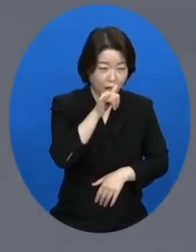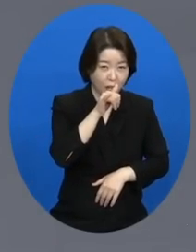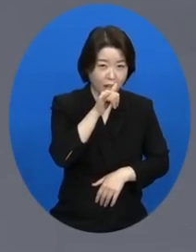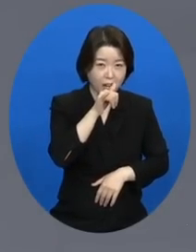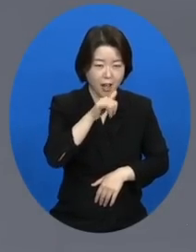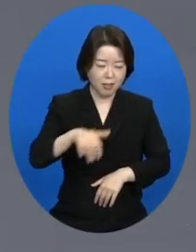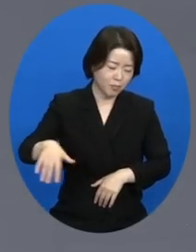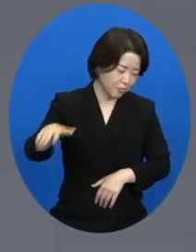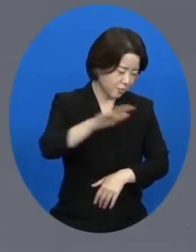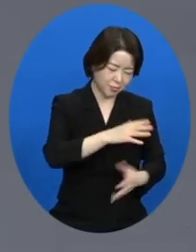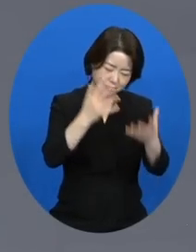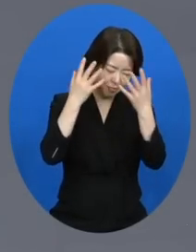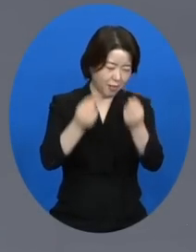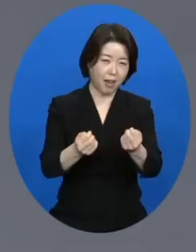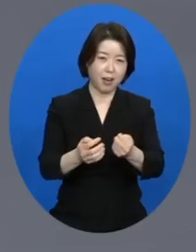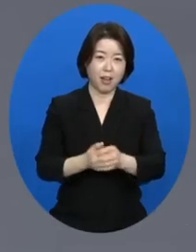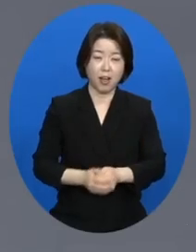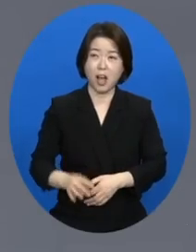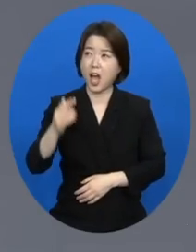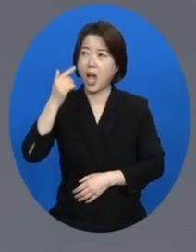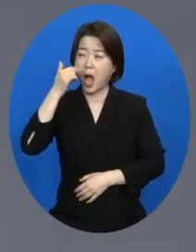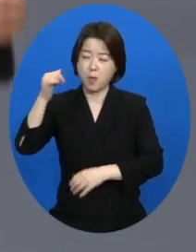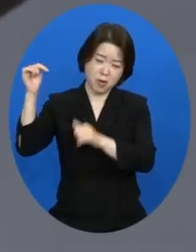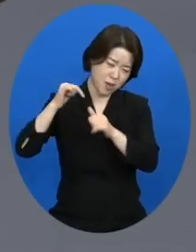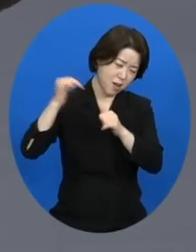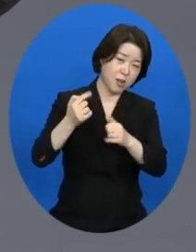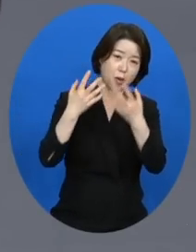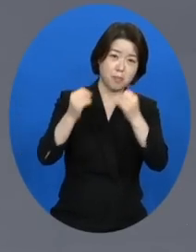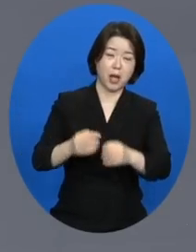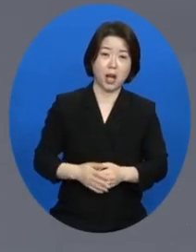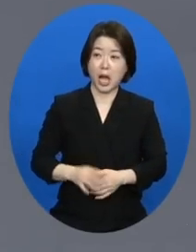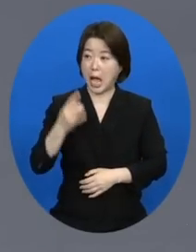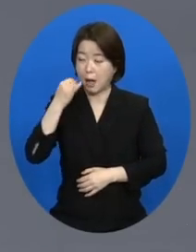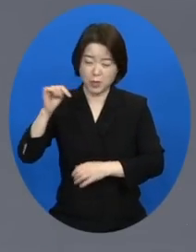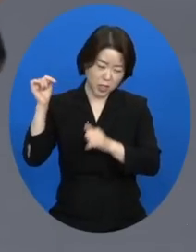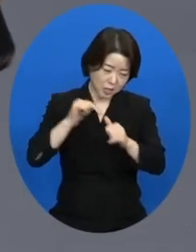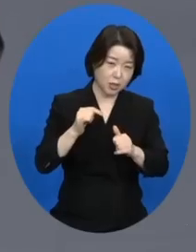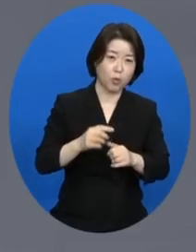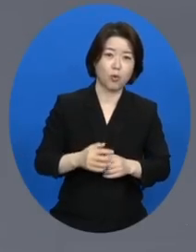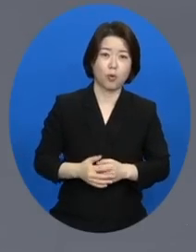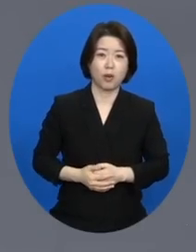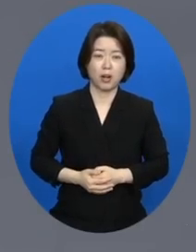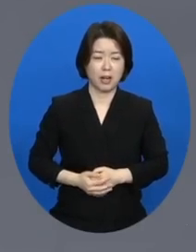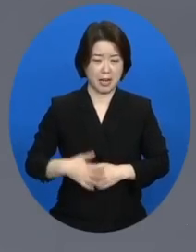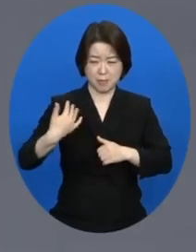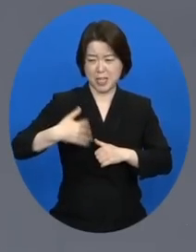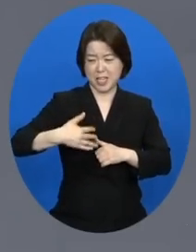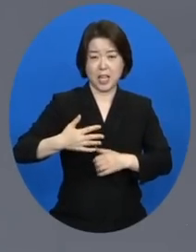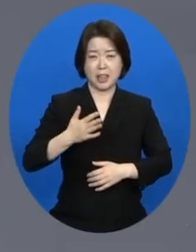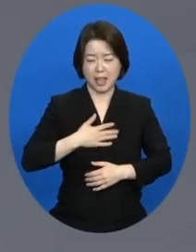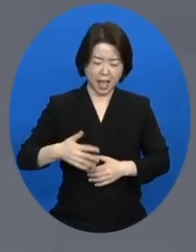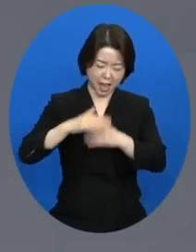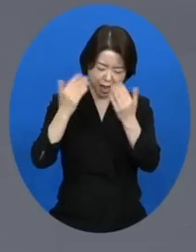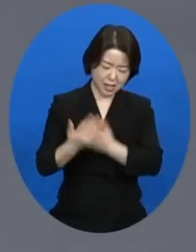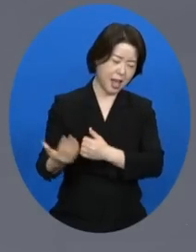너무나 많죠. 뭐 아버지 너무 많이 시켜가지고 어머니도 그렇고 하여튼 뭐 부탁은 하여튼 다 나한테 막